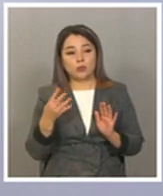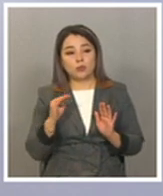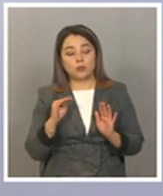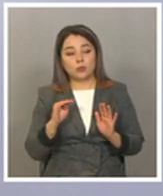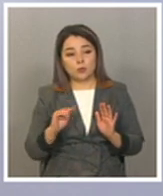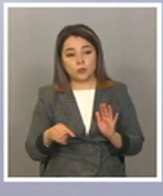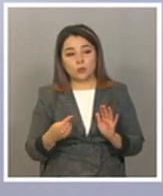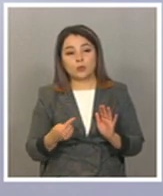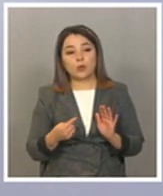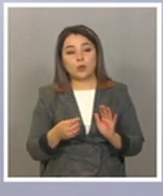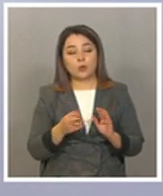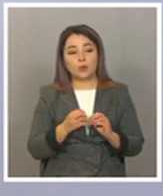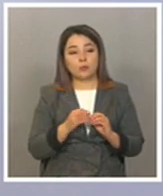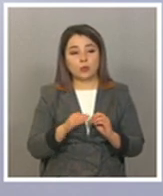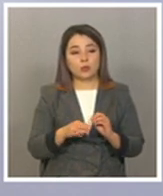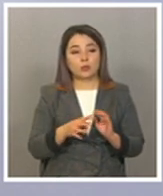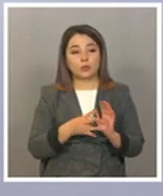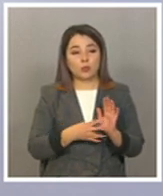24/10000-нан